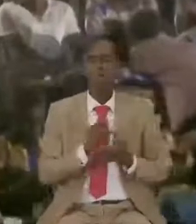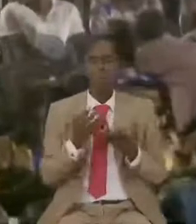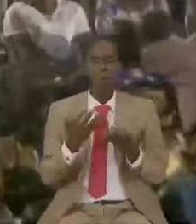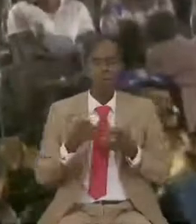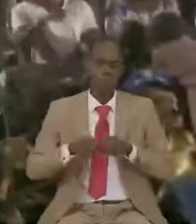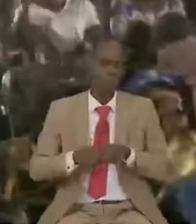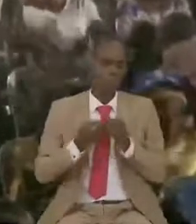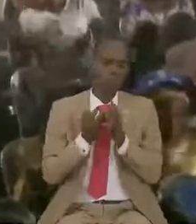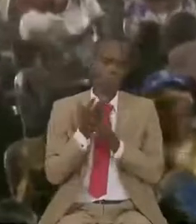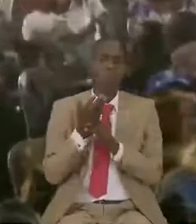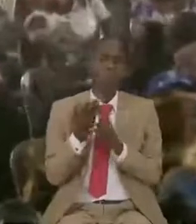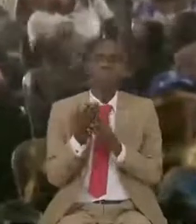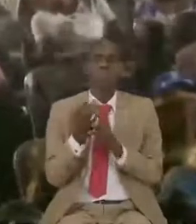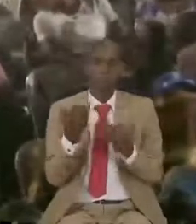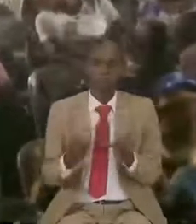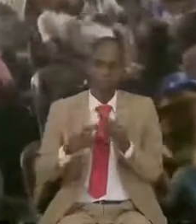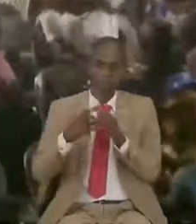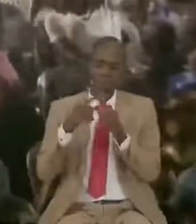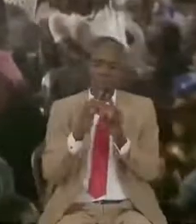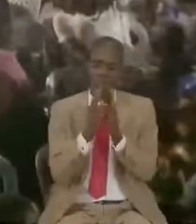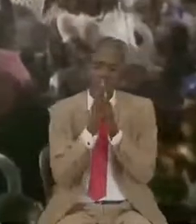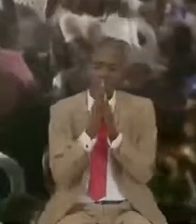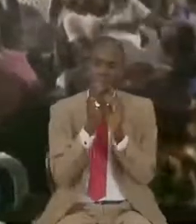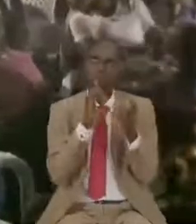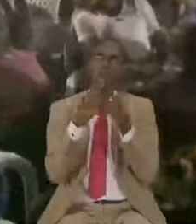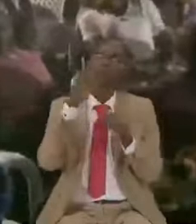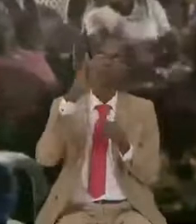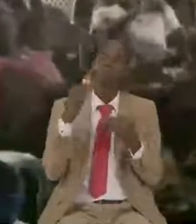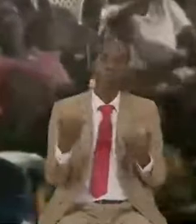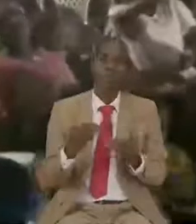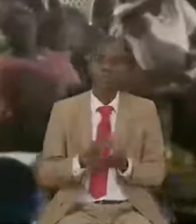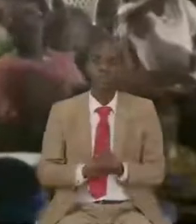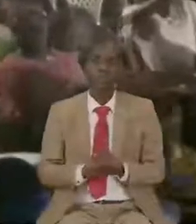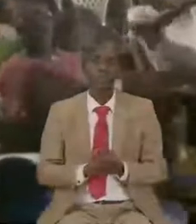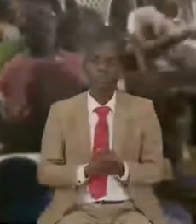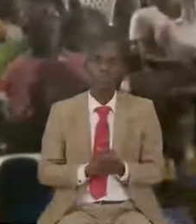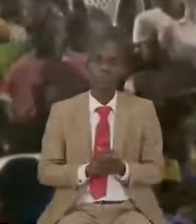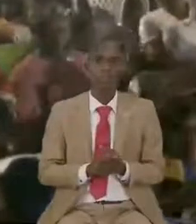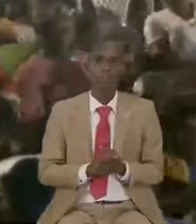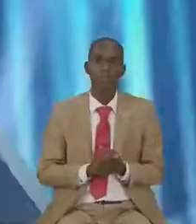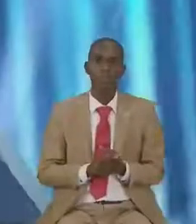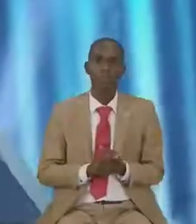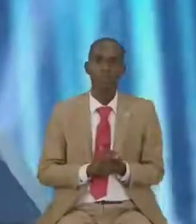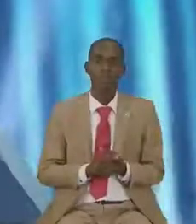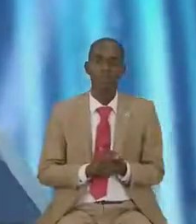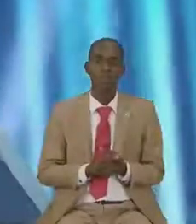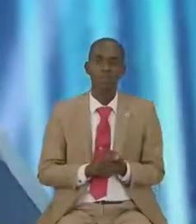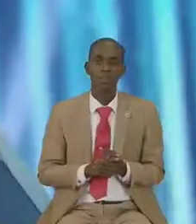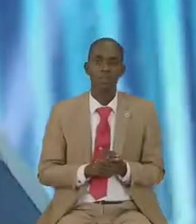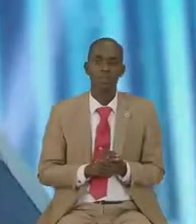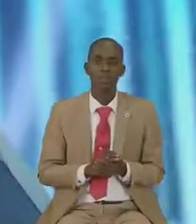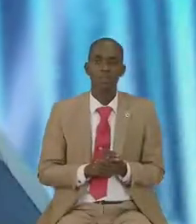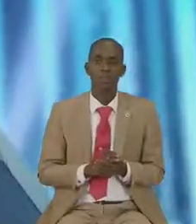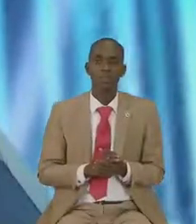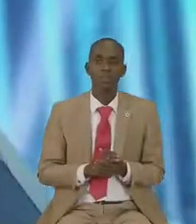je veux la délivrance, je veux la libération, je veux avoir la percée dans ma vie. Parlons